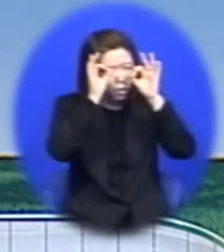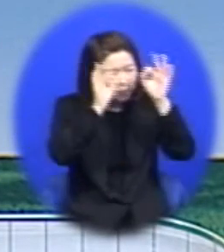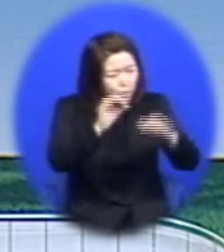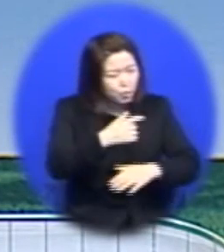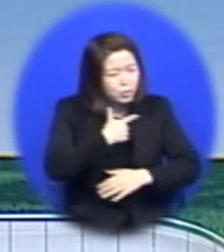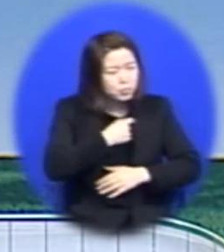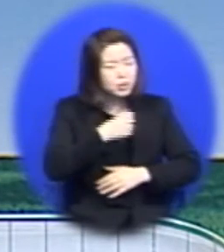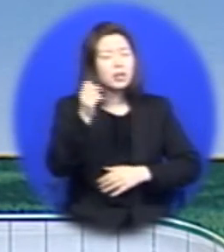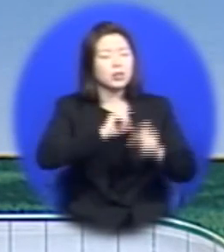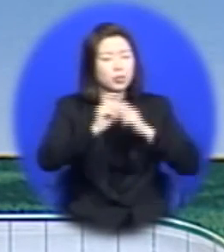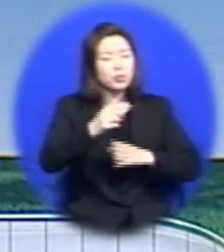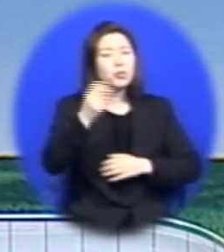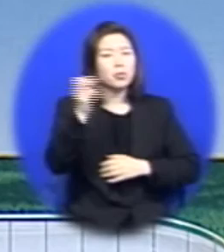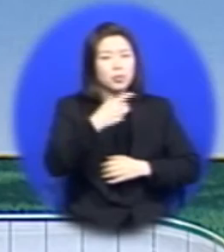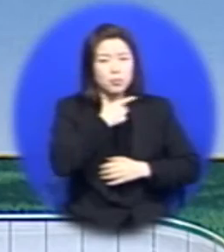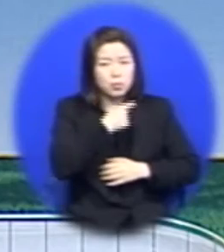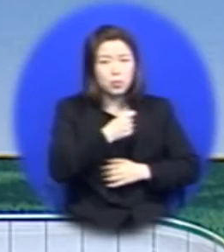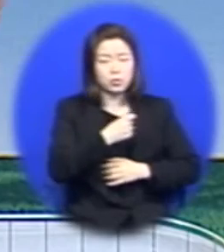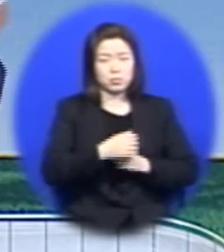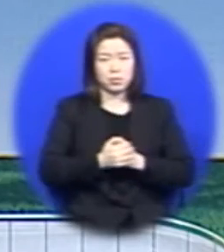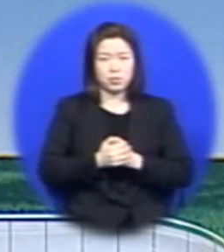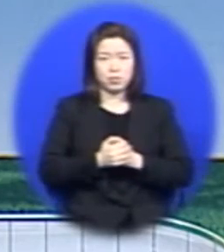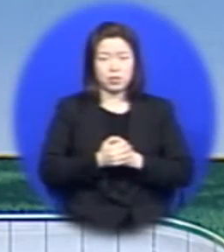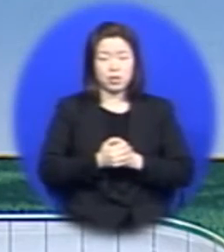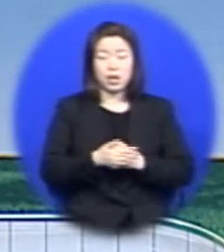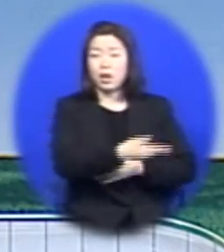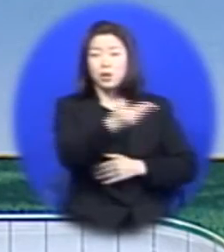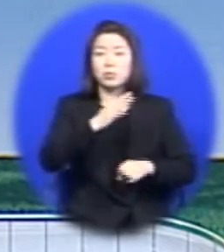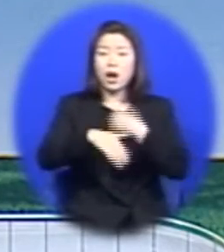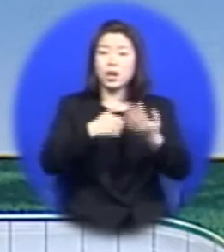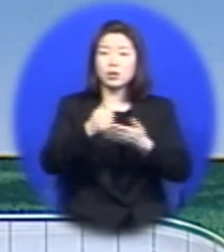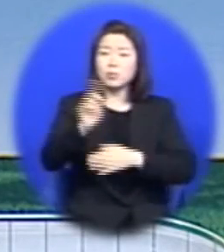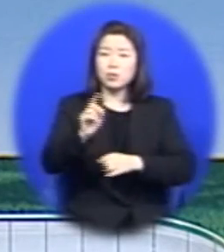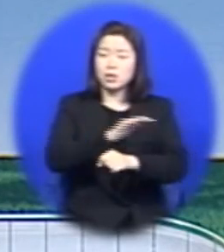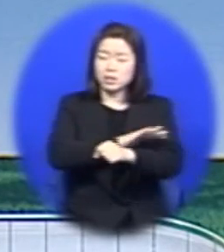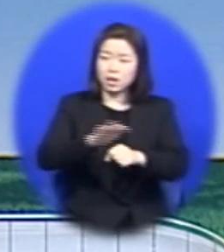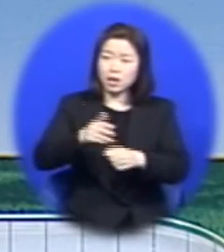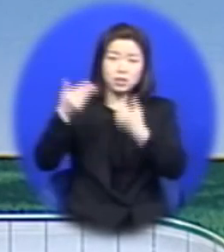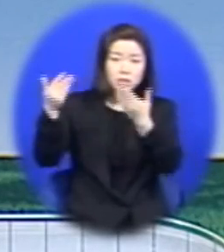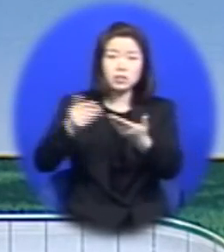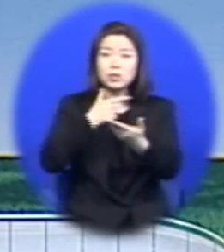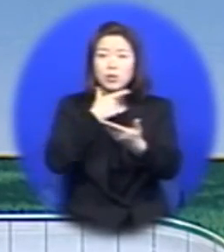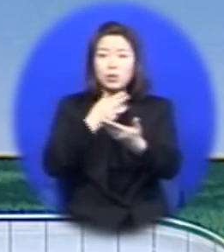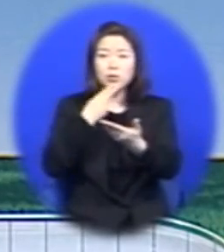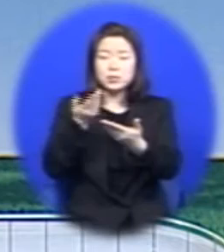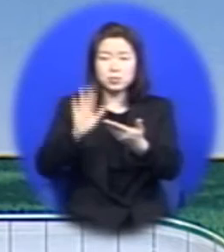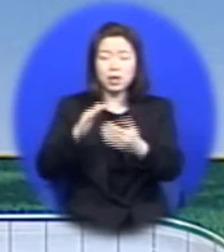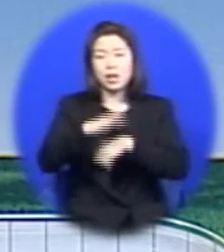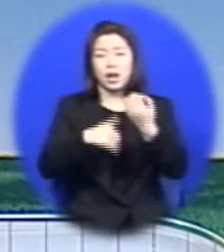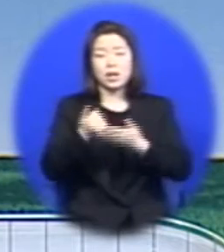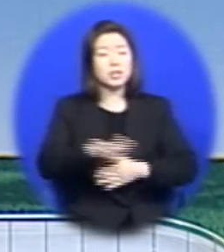싶은데도 보고 싶은 존재예요. 여러분이 하나님에게 뭐 제대로 한 거 없는 것 같아도요, 하나님은